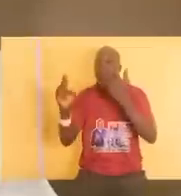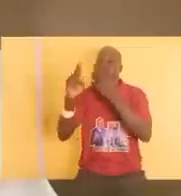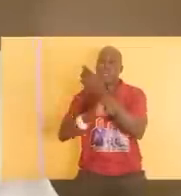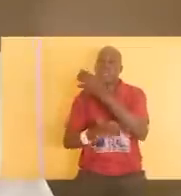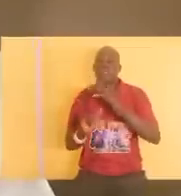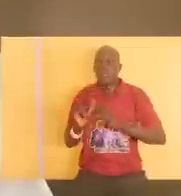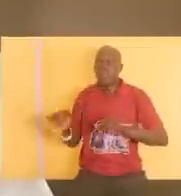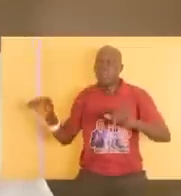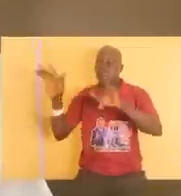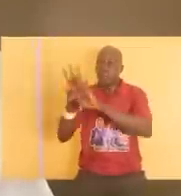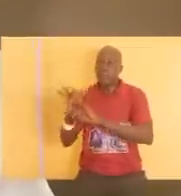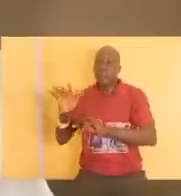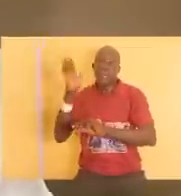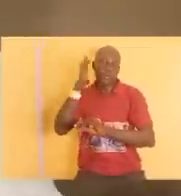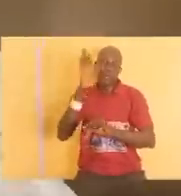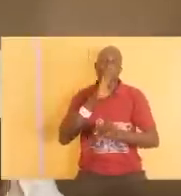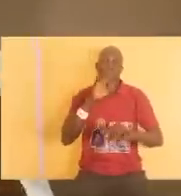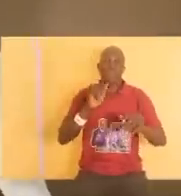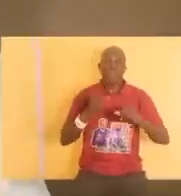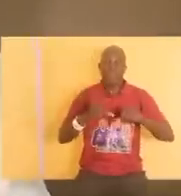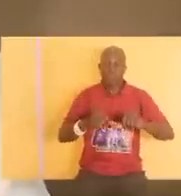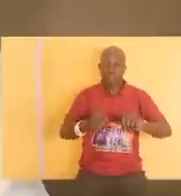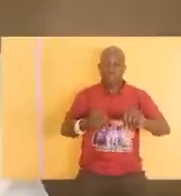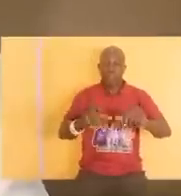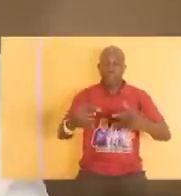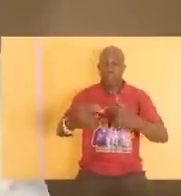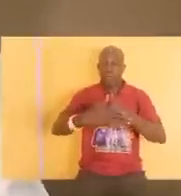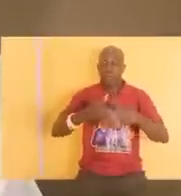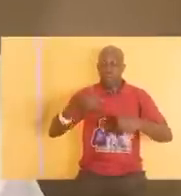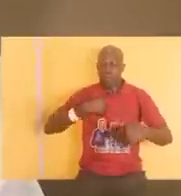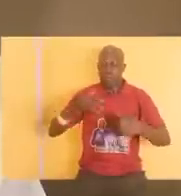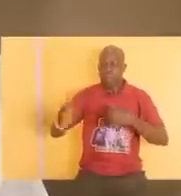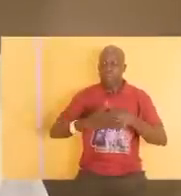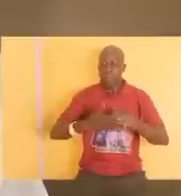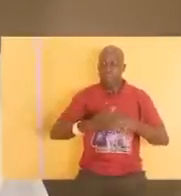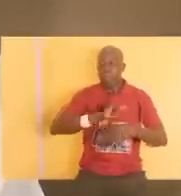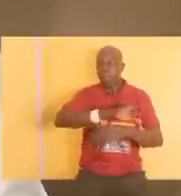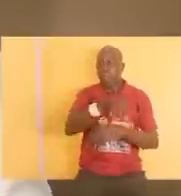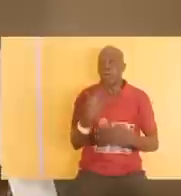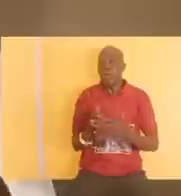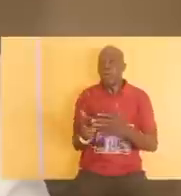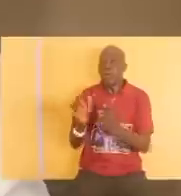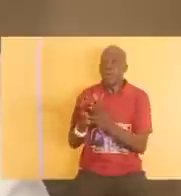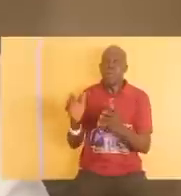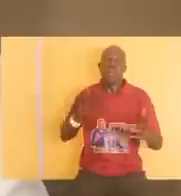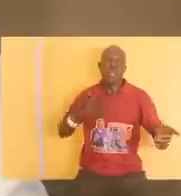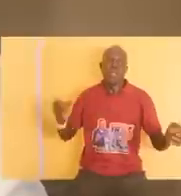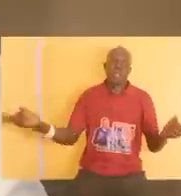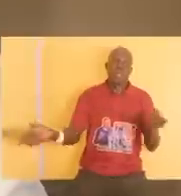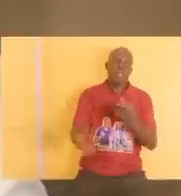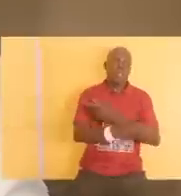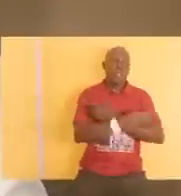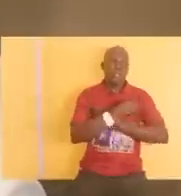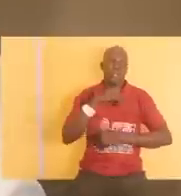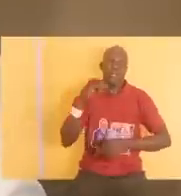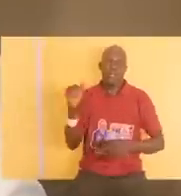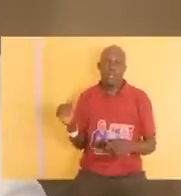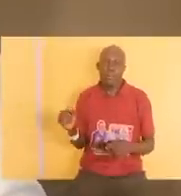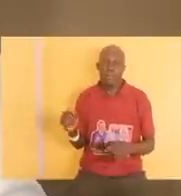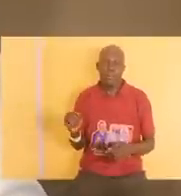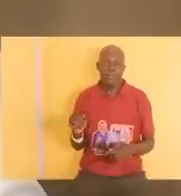àti ìyàánú. Òun ni yóò máa tàn nílẹ̀ yìí. Lọ́jọ́ ayé mi